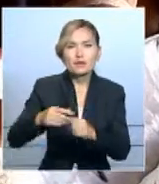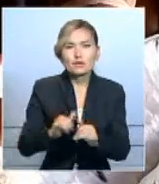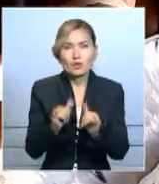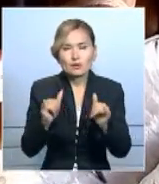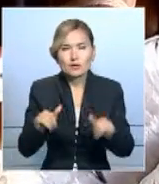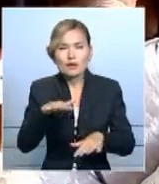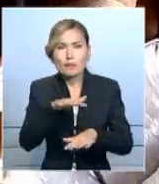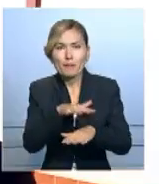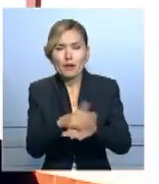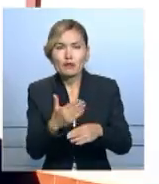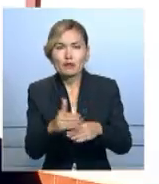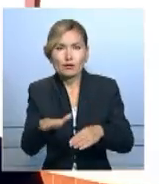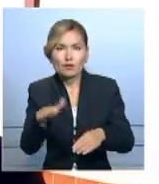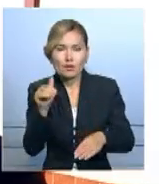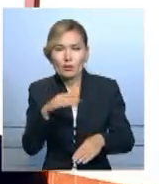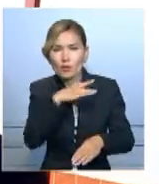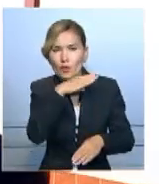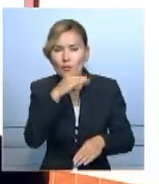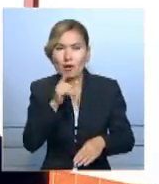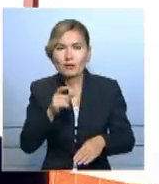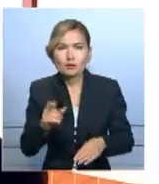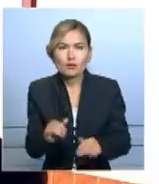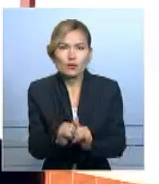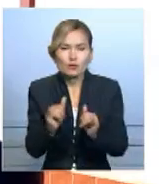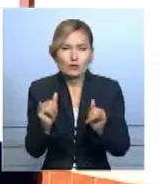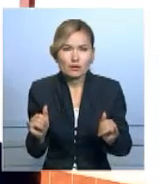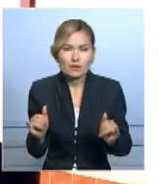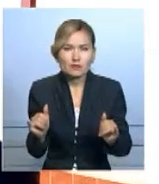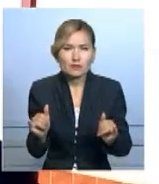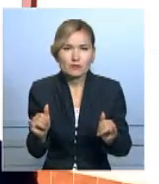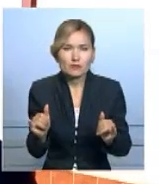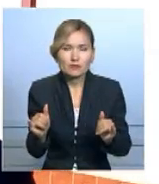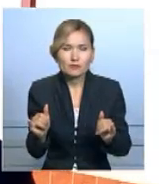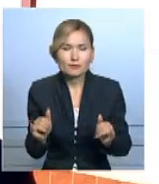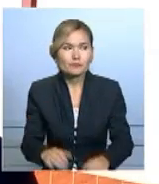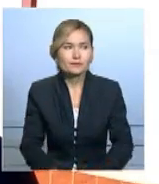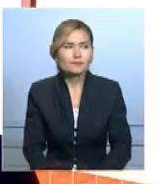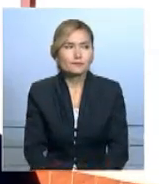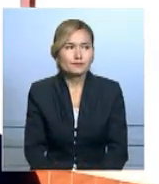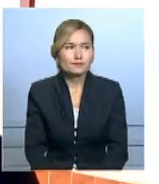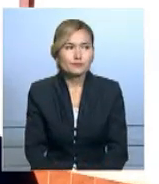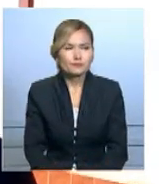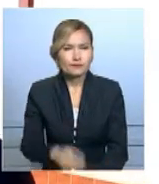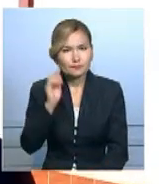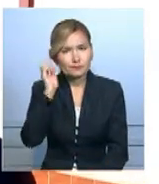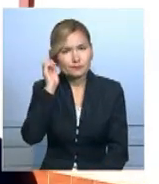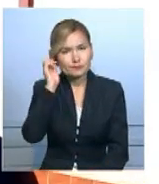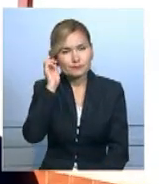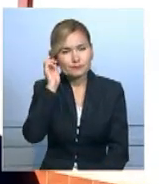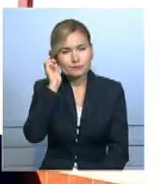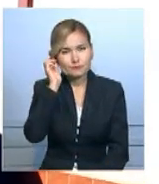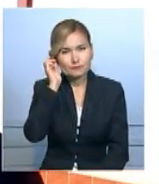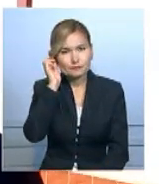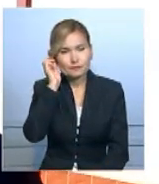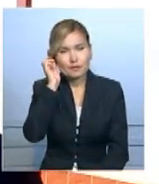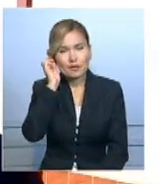бәрі кепілдемесіз берілмейді, кепілдеме негізінде берілетін боласын. Қайтарымдығы